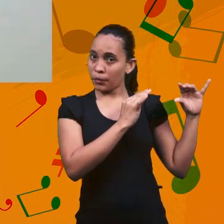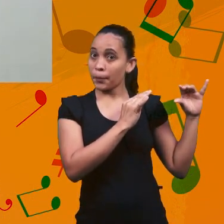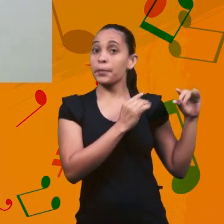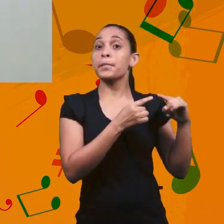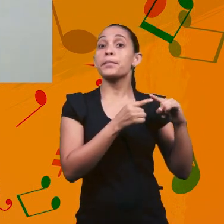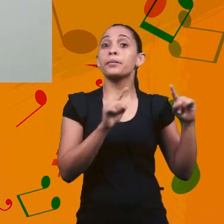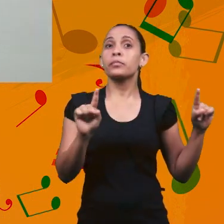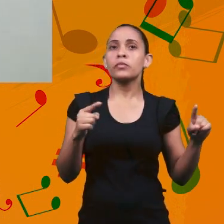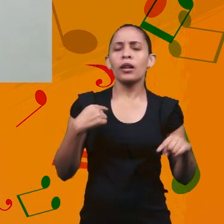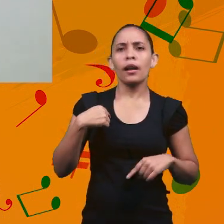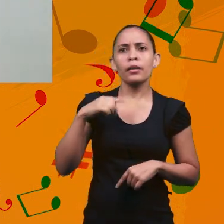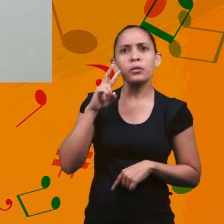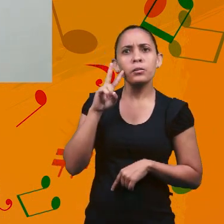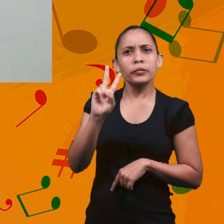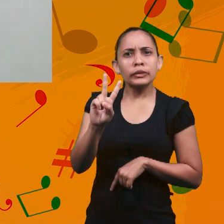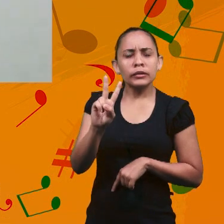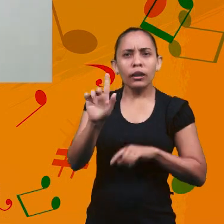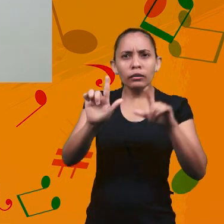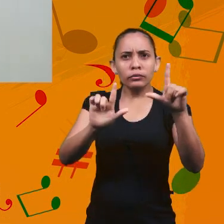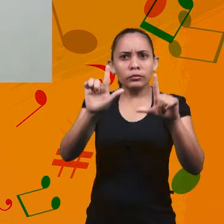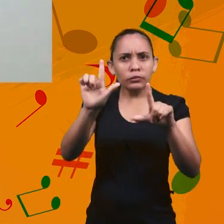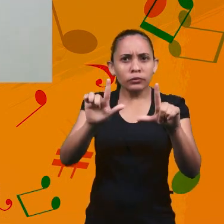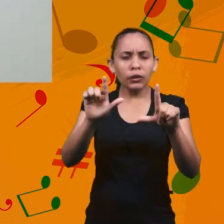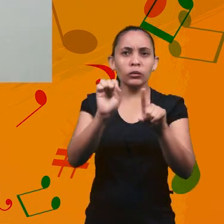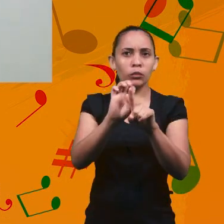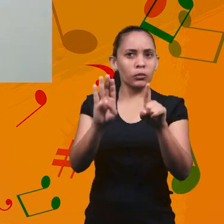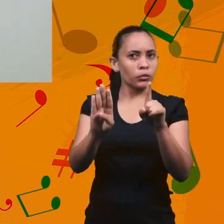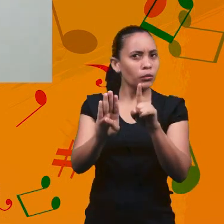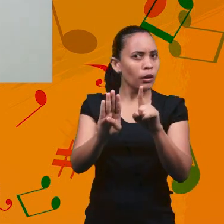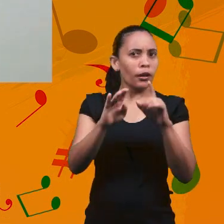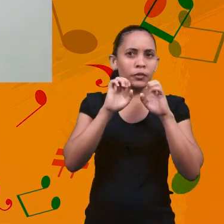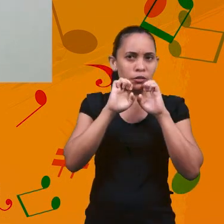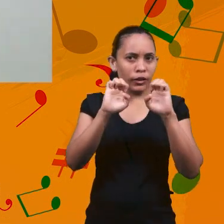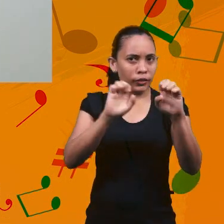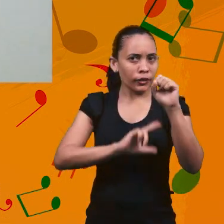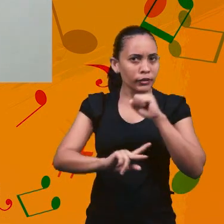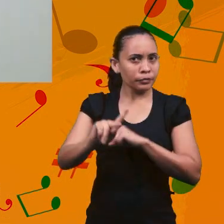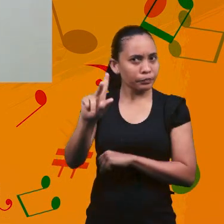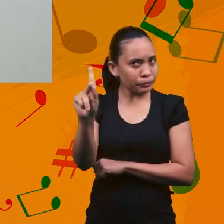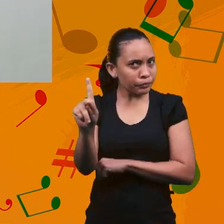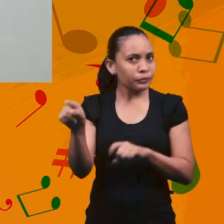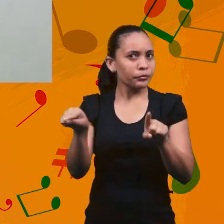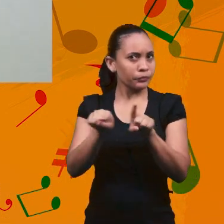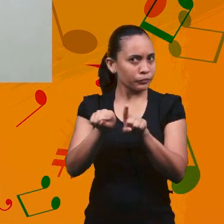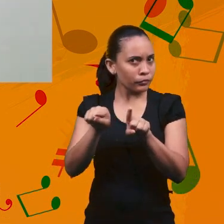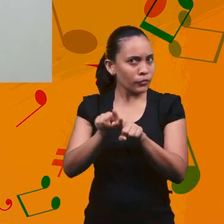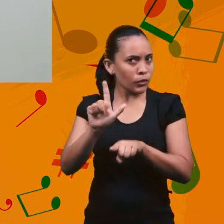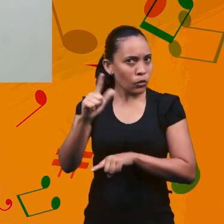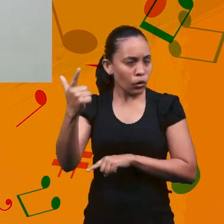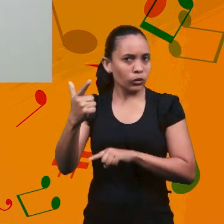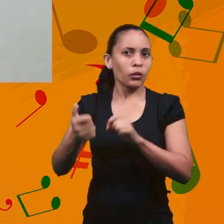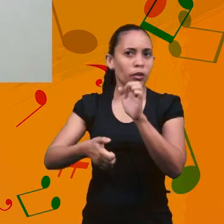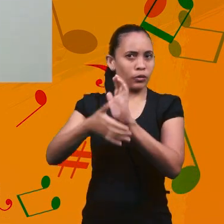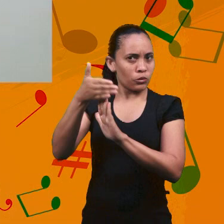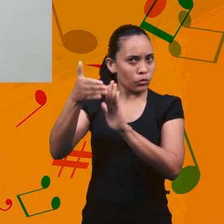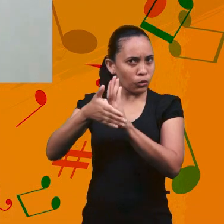Et ce projet s'est réalisé à travers le culte online, l'Évangile